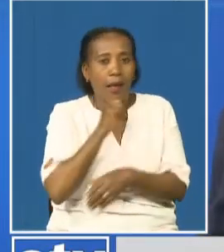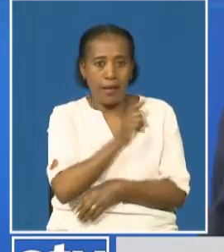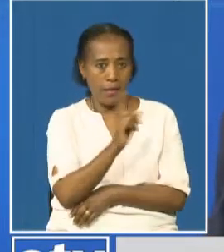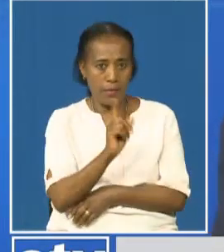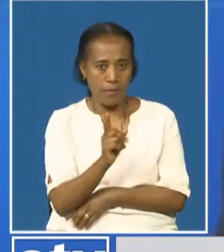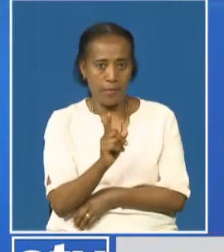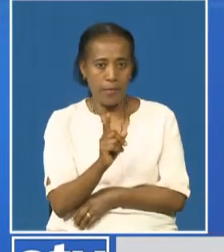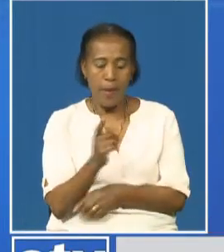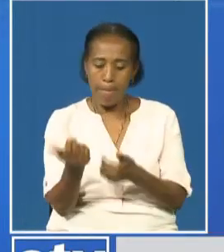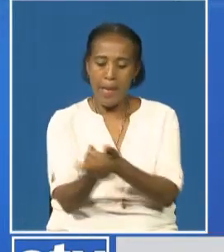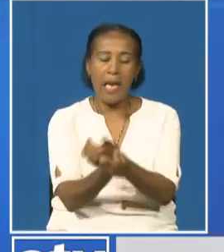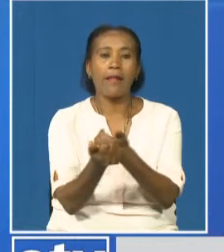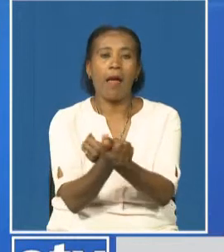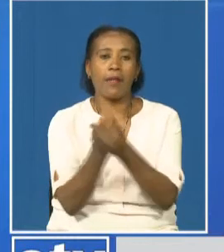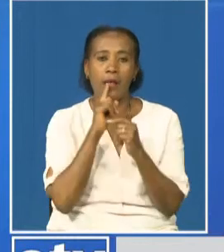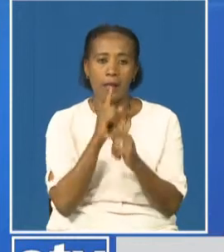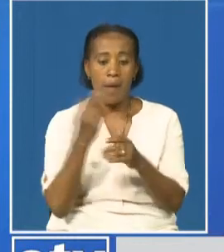ሳይሆን